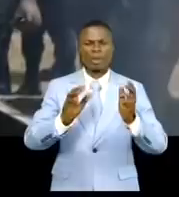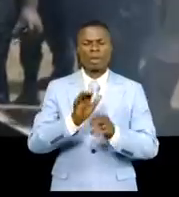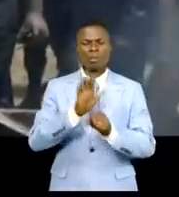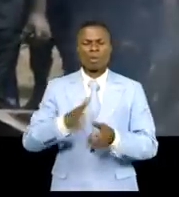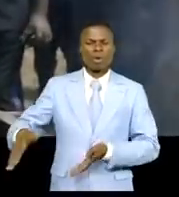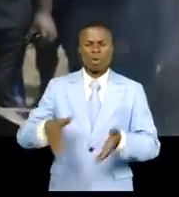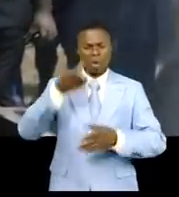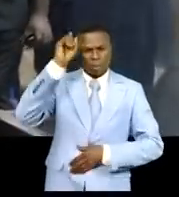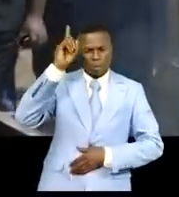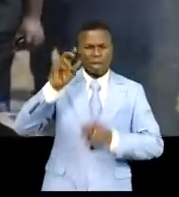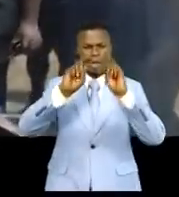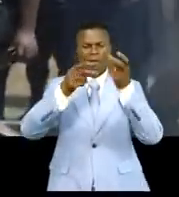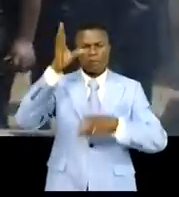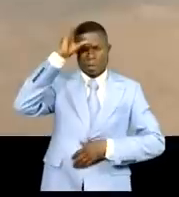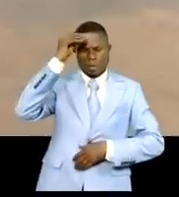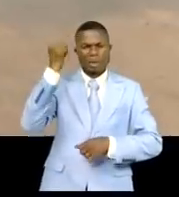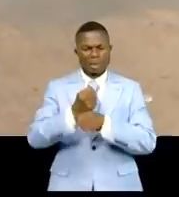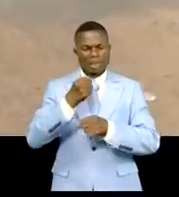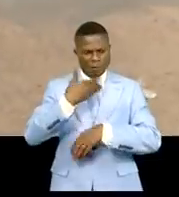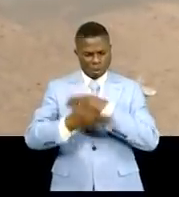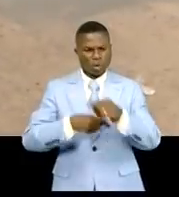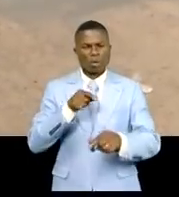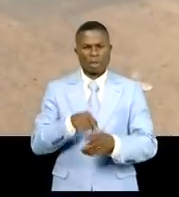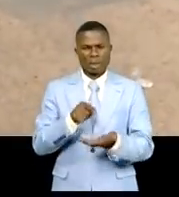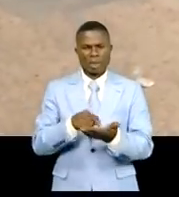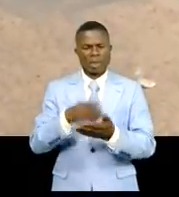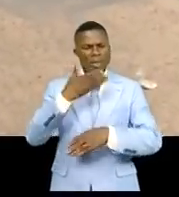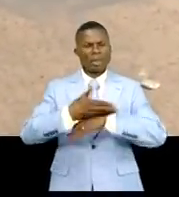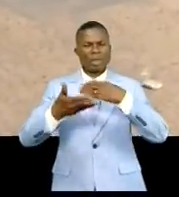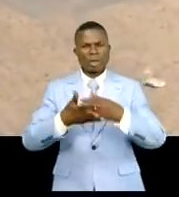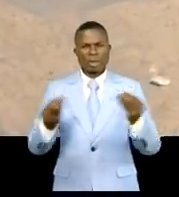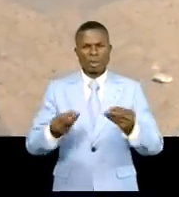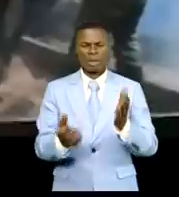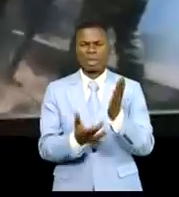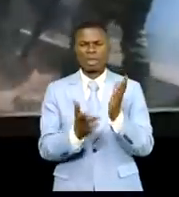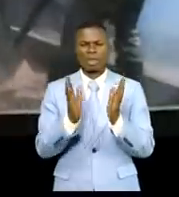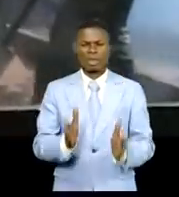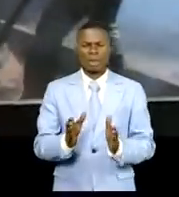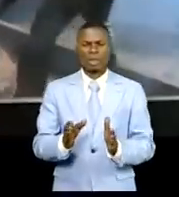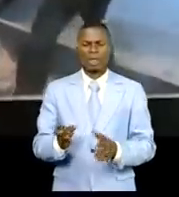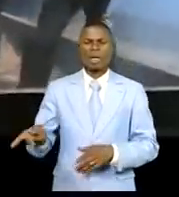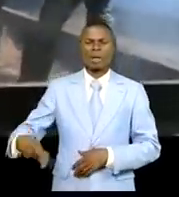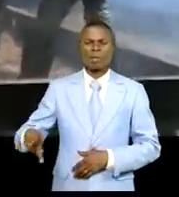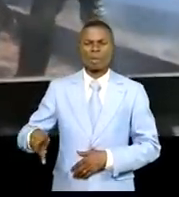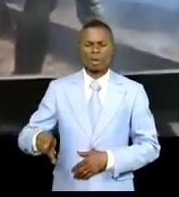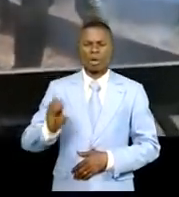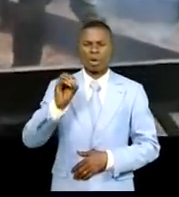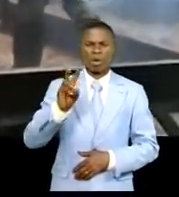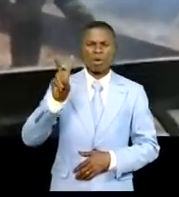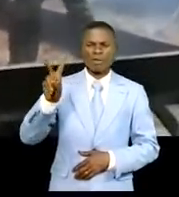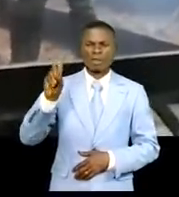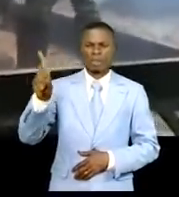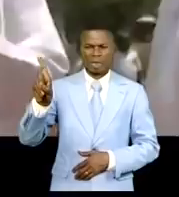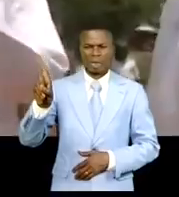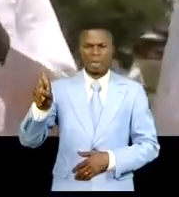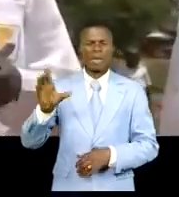artères principales de cette ville connaissent les travaux de réhabilitation et construction grâce à la technicité de la direction provinciale de l'office de voirie et drainage, OVD